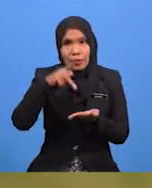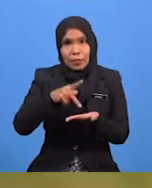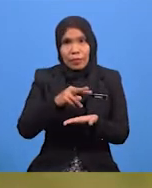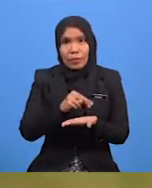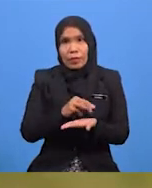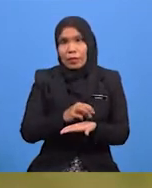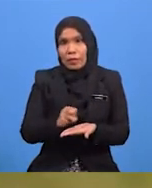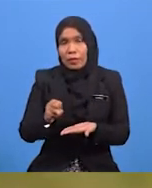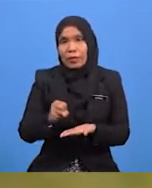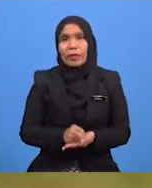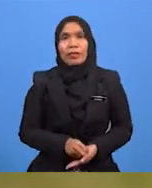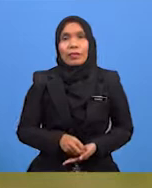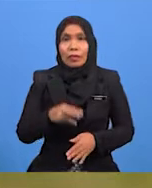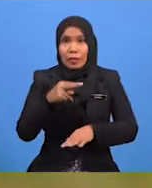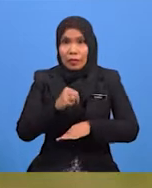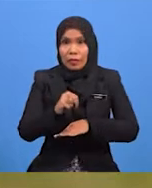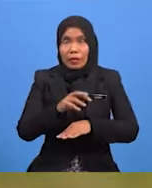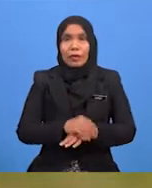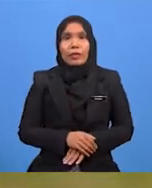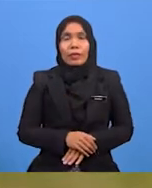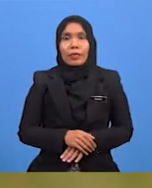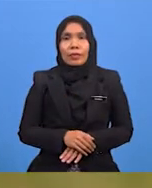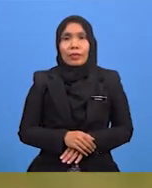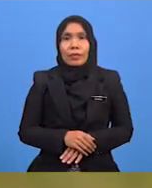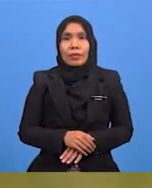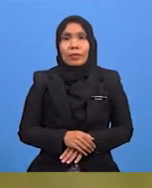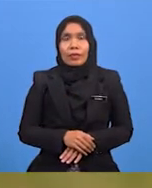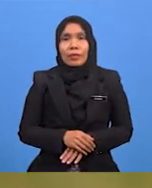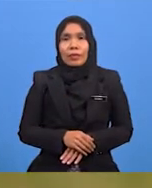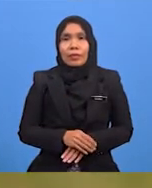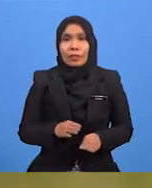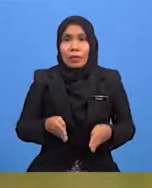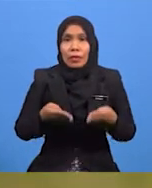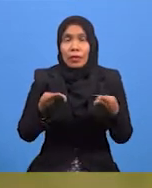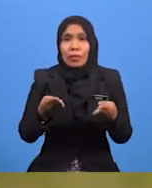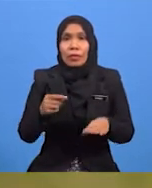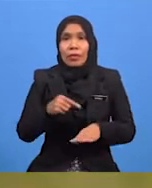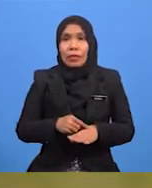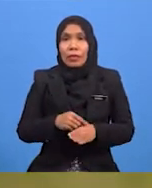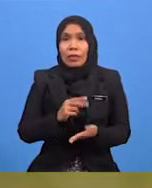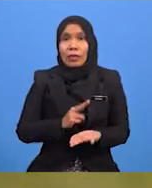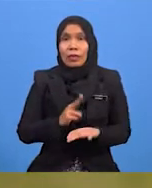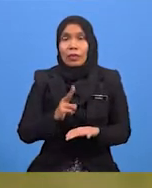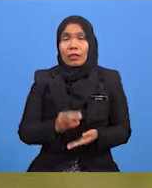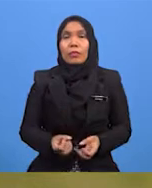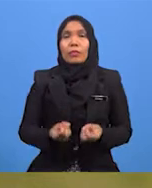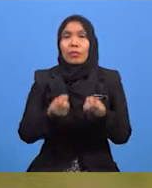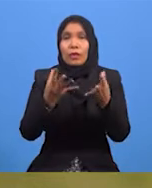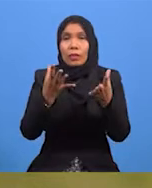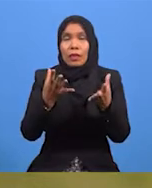kepada anak gadisnya bahawa di Menara Gading juga terdapat banyak pengaruh